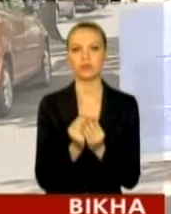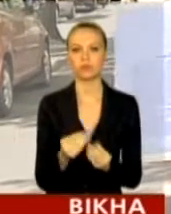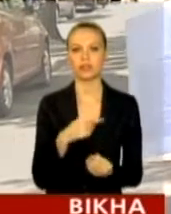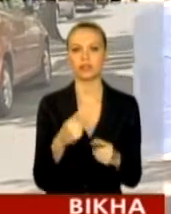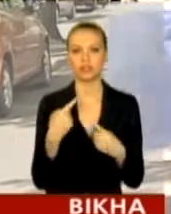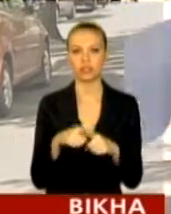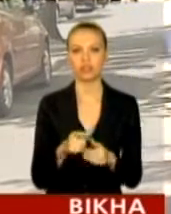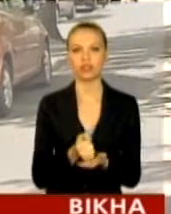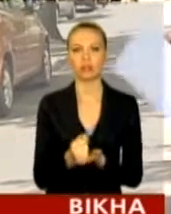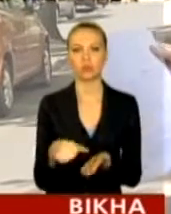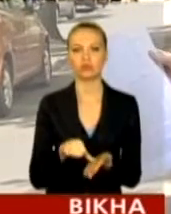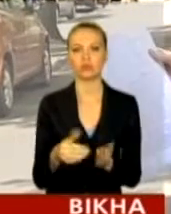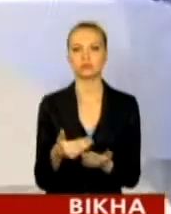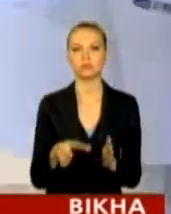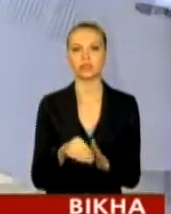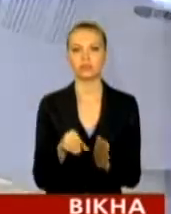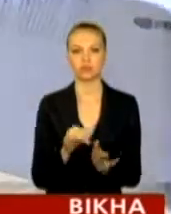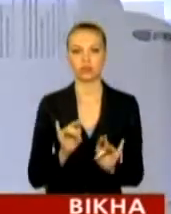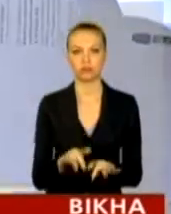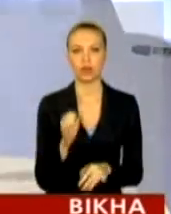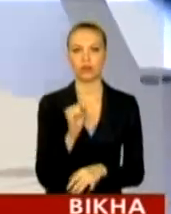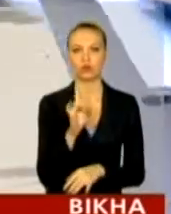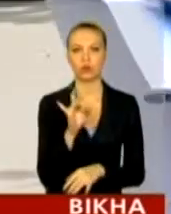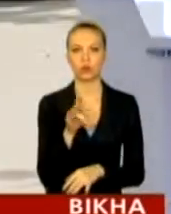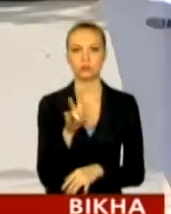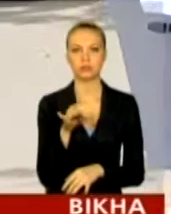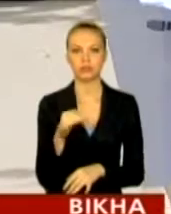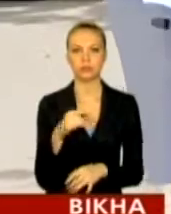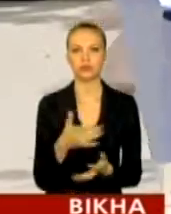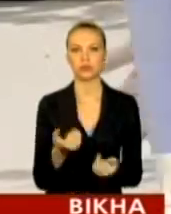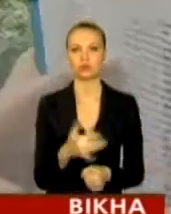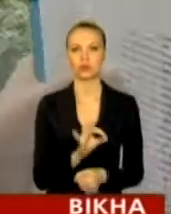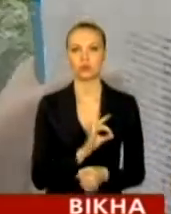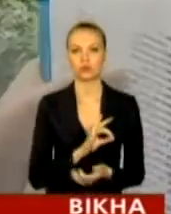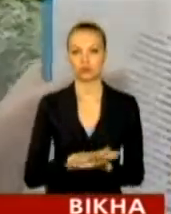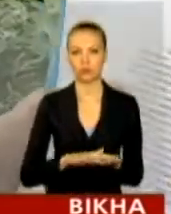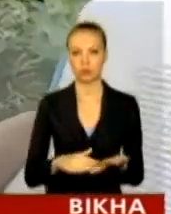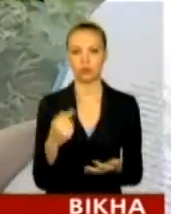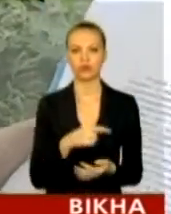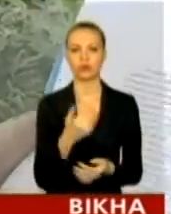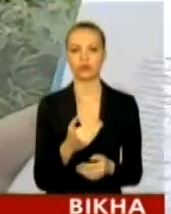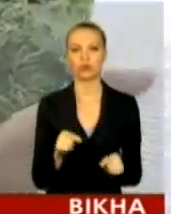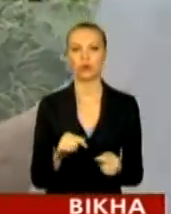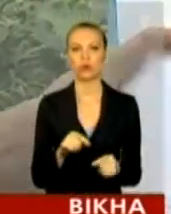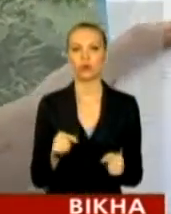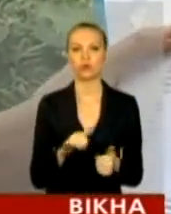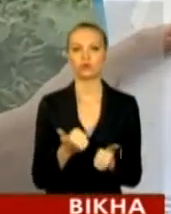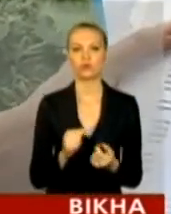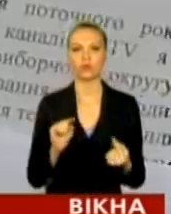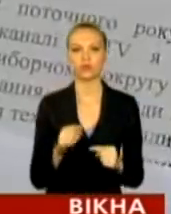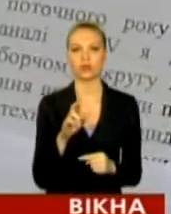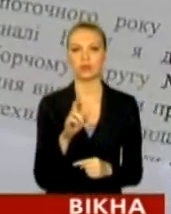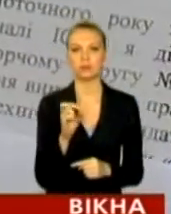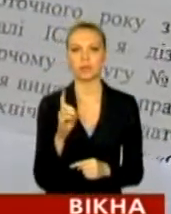технічних кандидатів учасником передвиборчих перегонів Анатолієм Крупським дістав юридичне продовження. Правники його основного опонента Якова